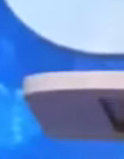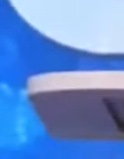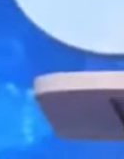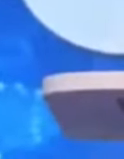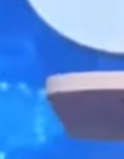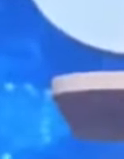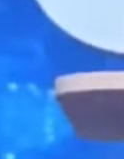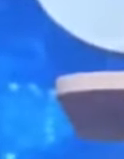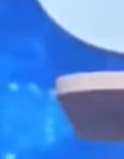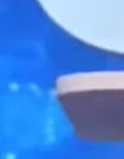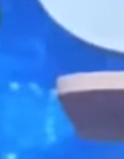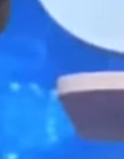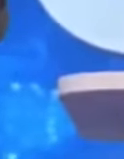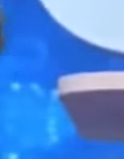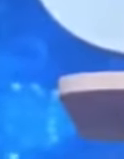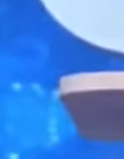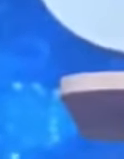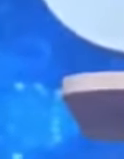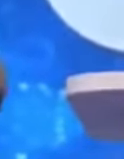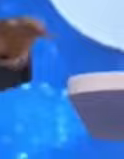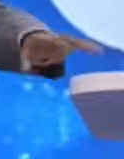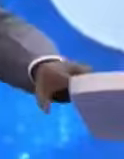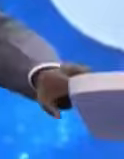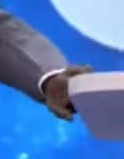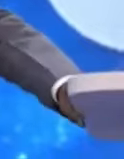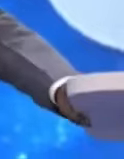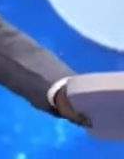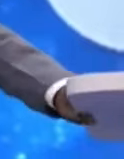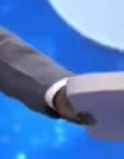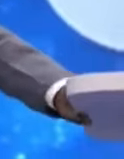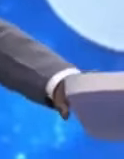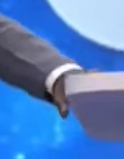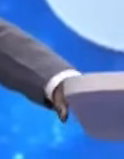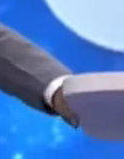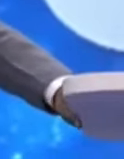ou bien qu' a des memes d'église parci par